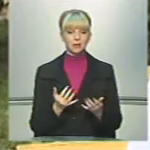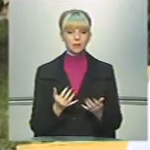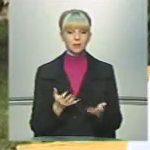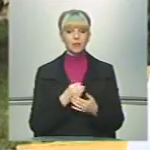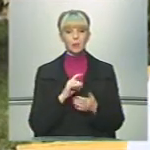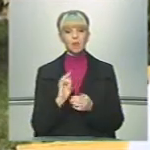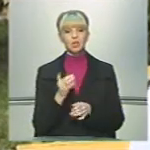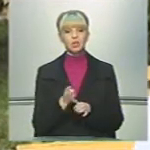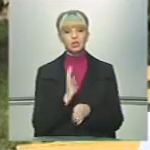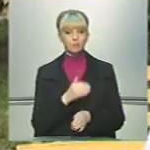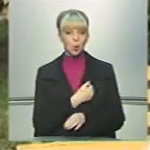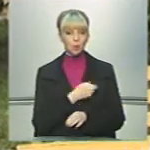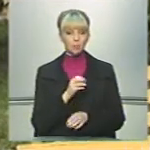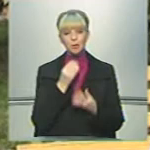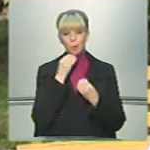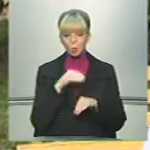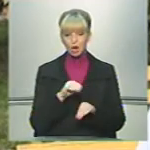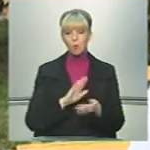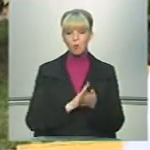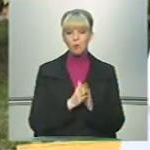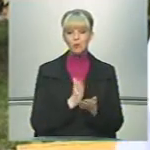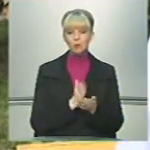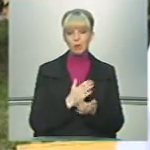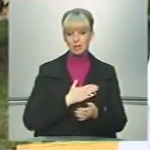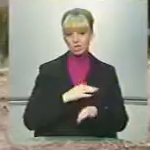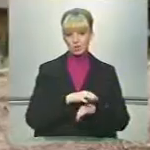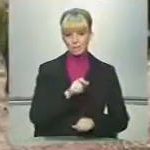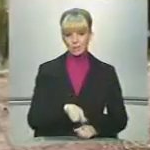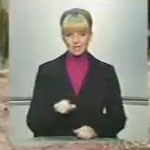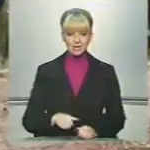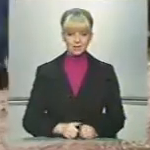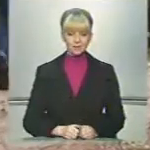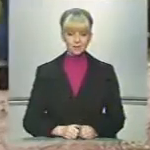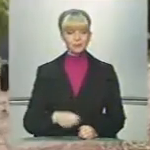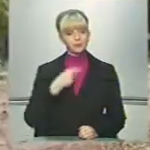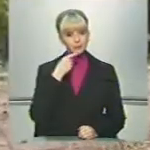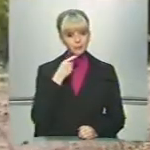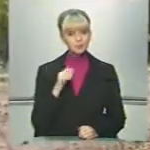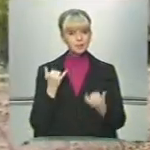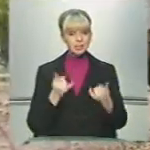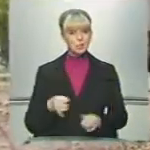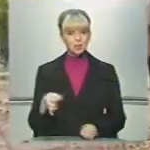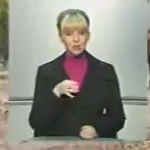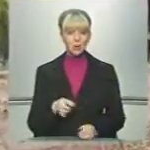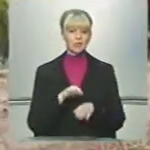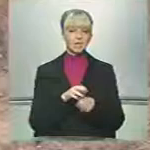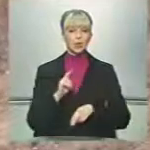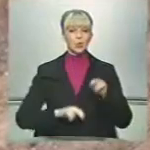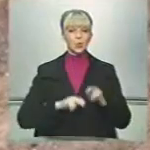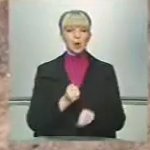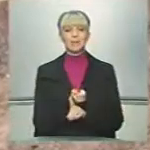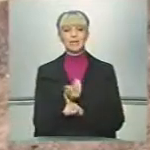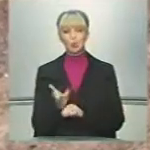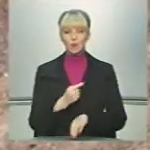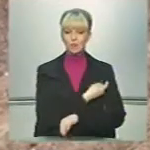нам би в першу чергу хотілося б покращити умови перебування наших пацієнтів. Зазначимо, сьогодні в області ведеться будівництво